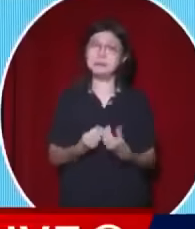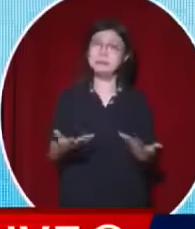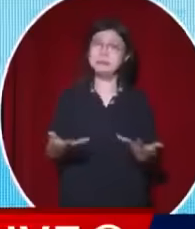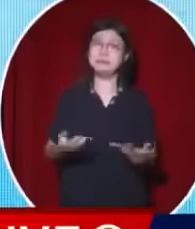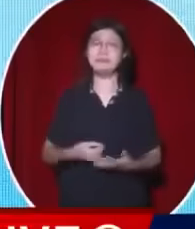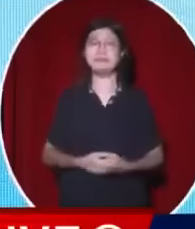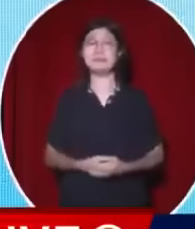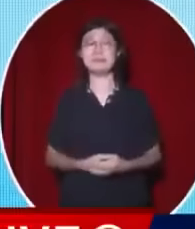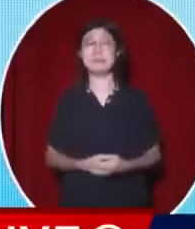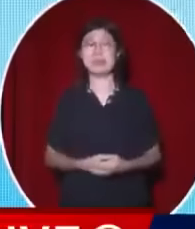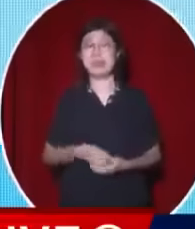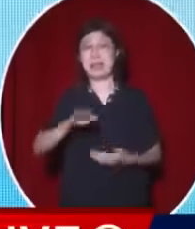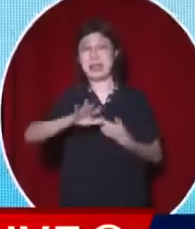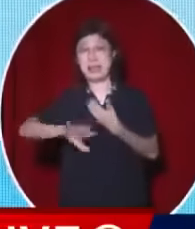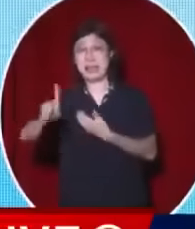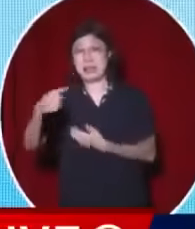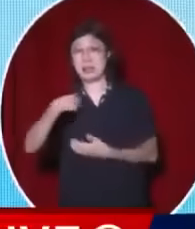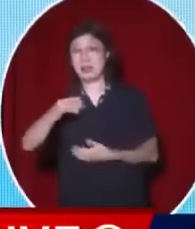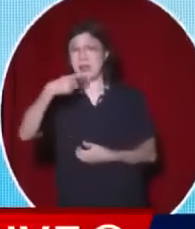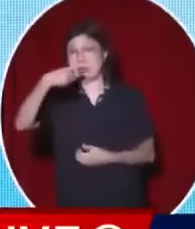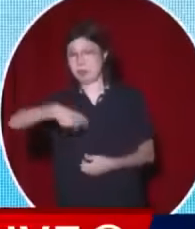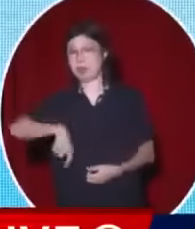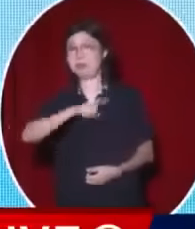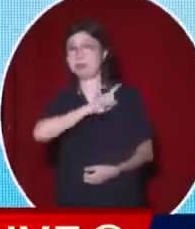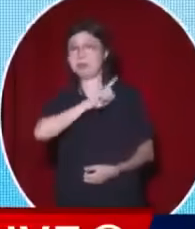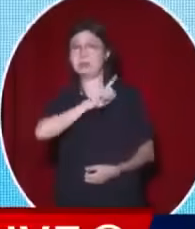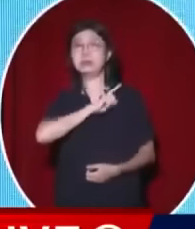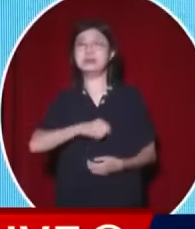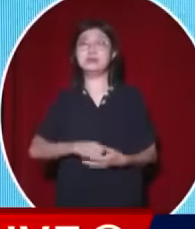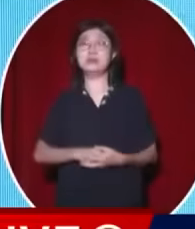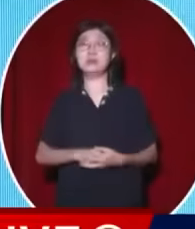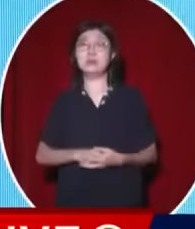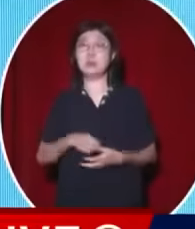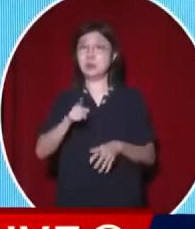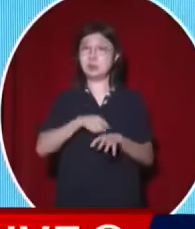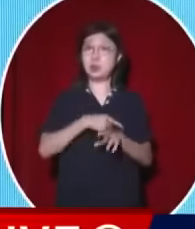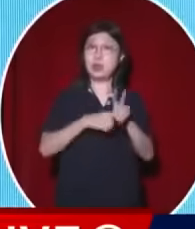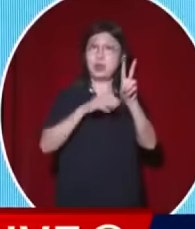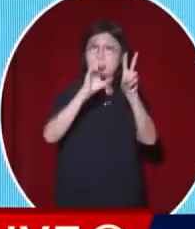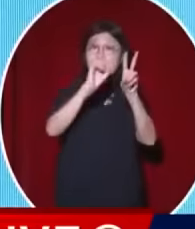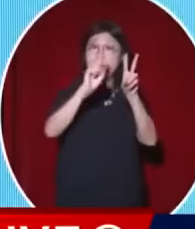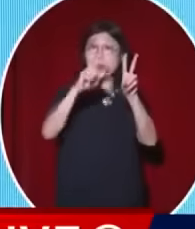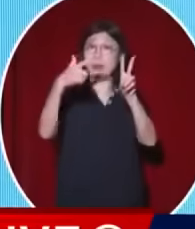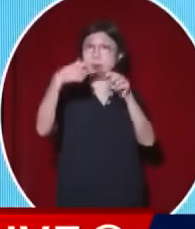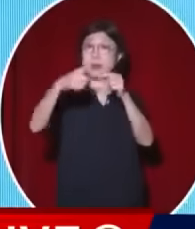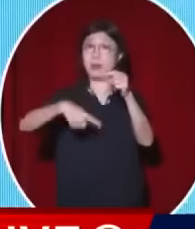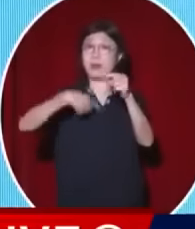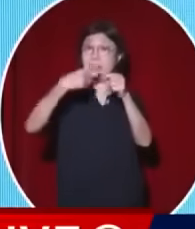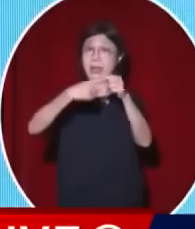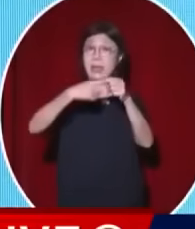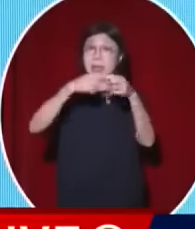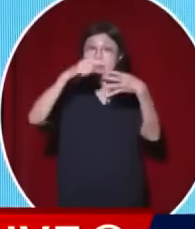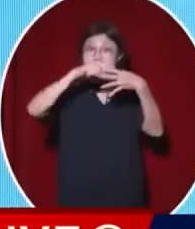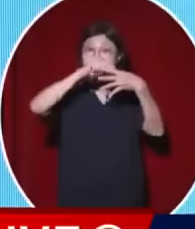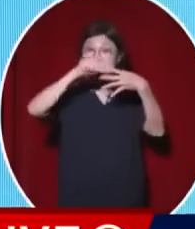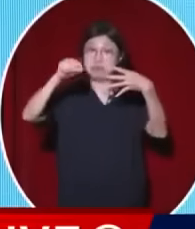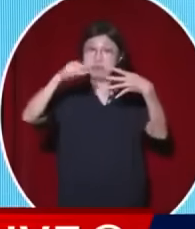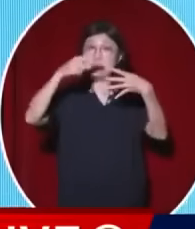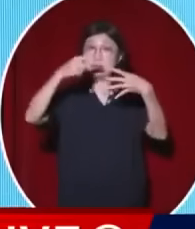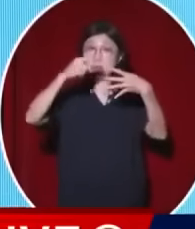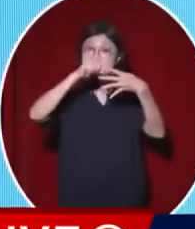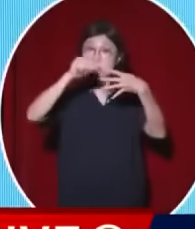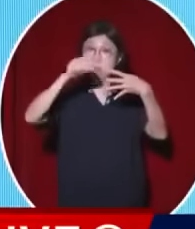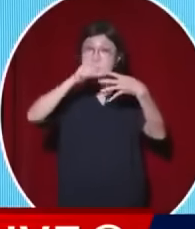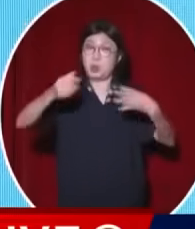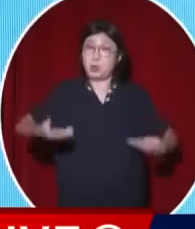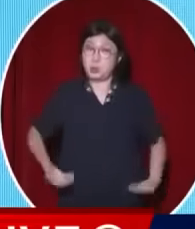另外一个比较是我个人的因素，从2016年一例一休政策开